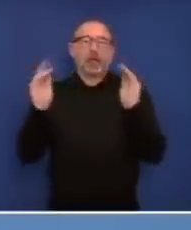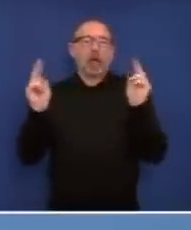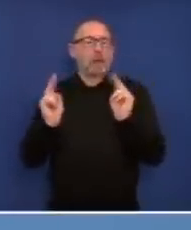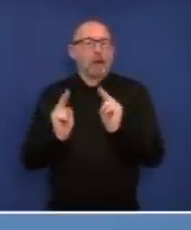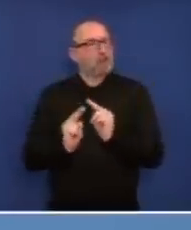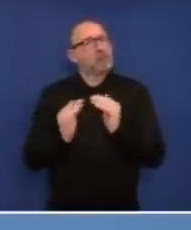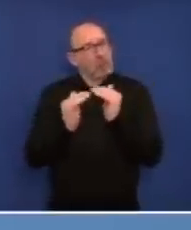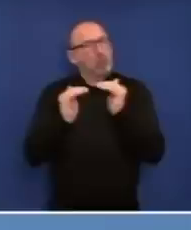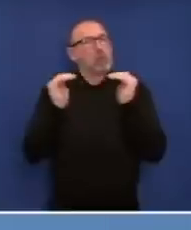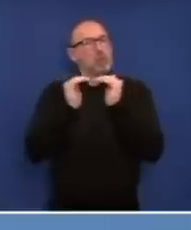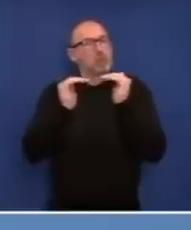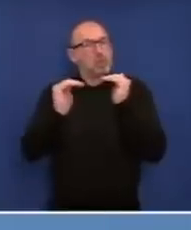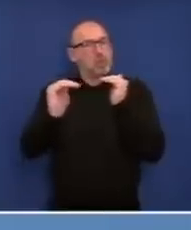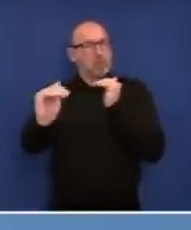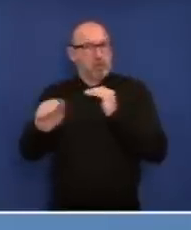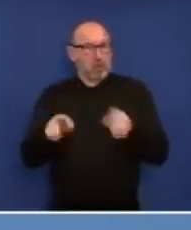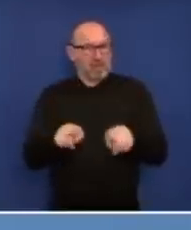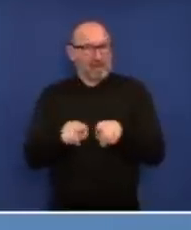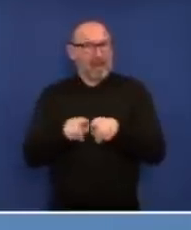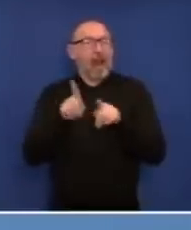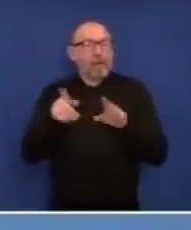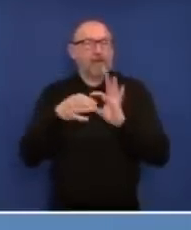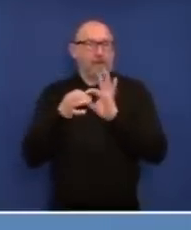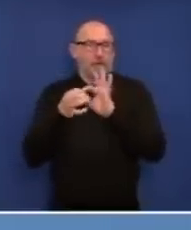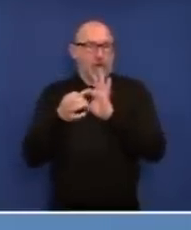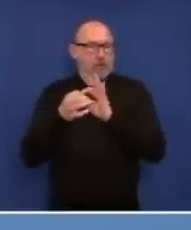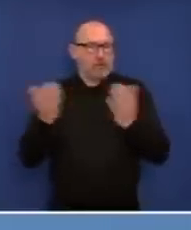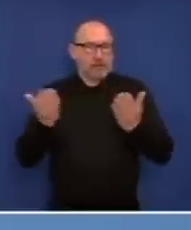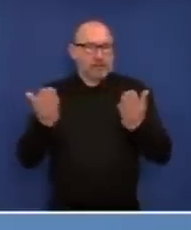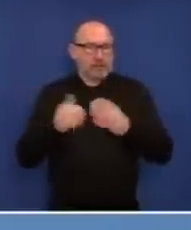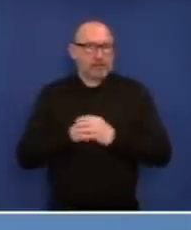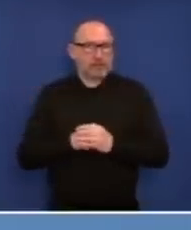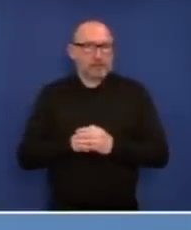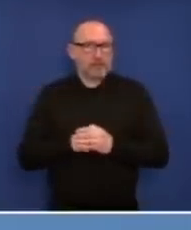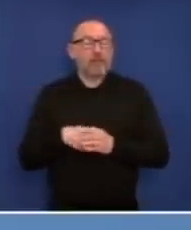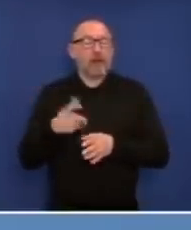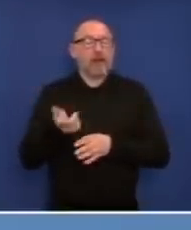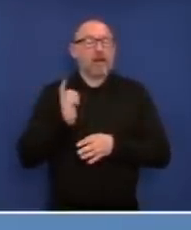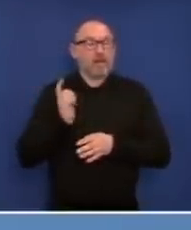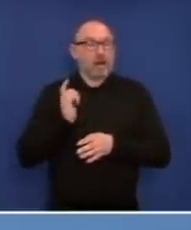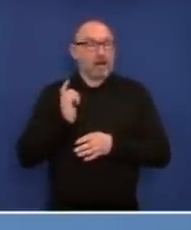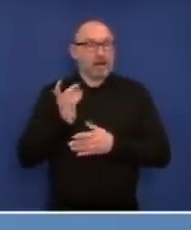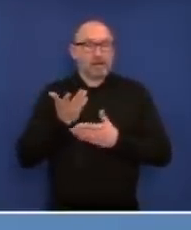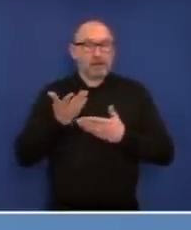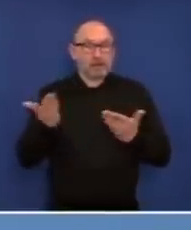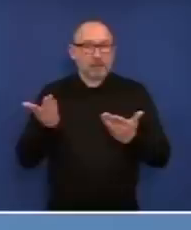aufrechterhalten möchten. Wie gesagt, das verbunden mit der Erwartung, dass das, was im Bereich